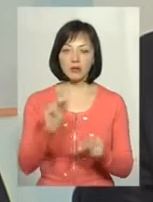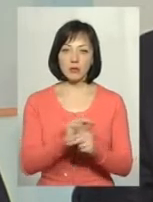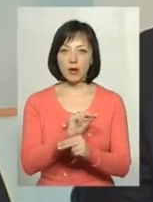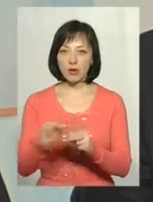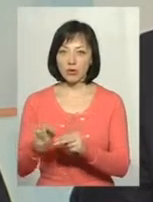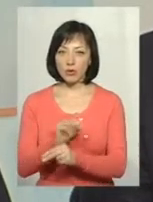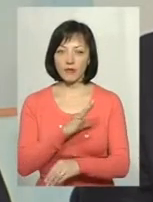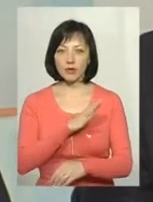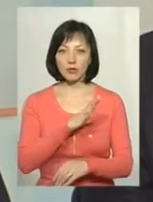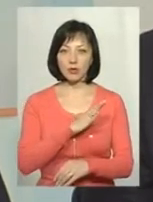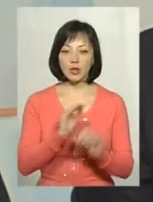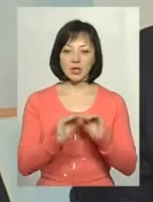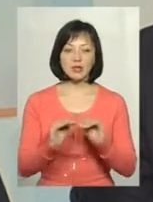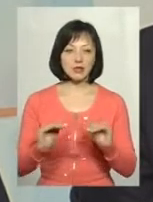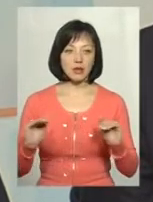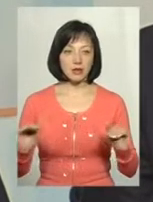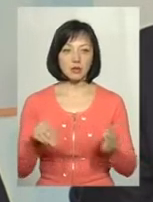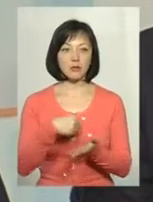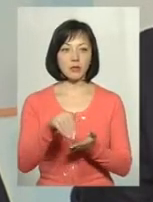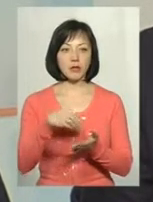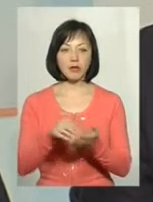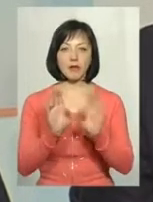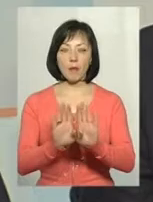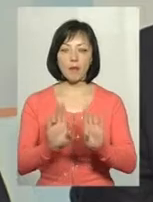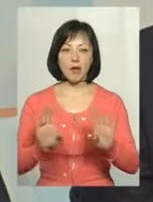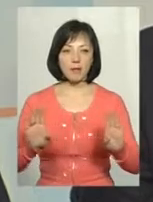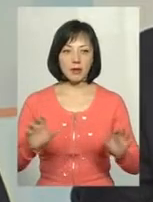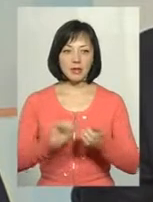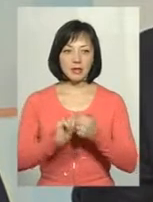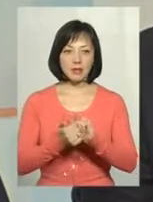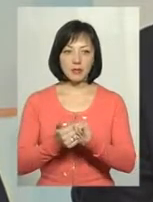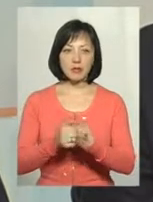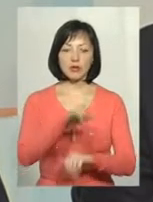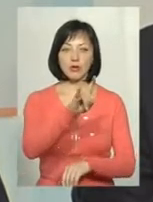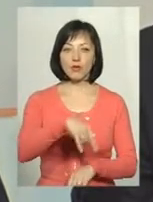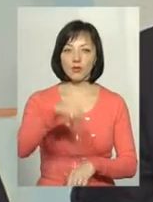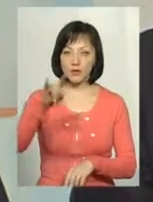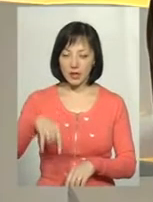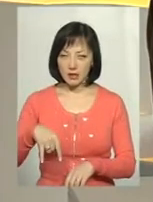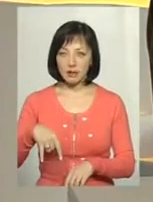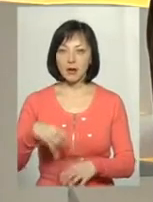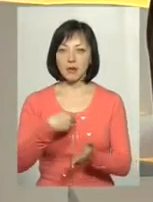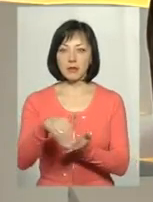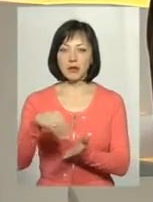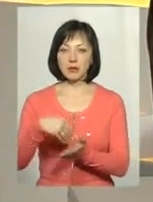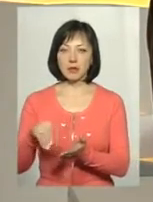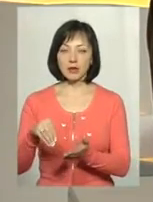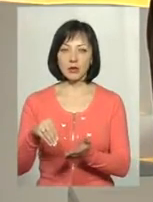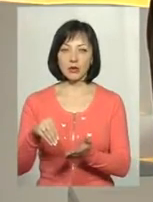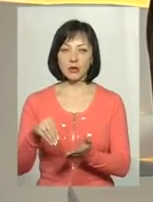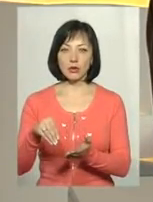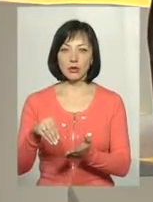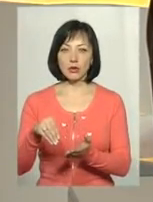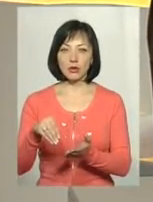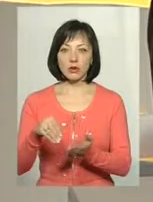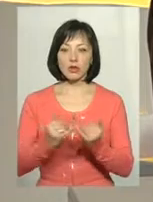було садиків, придбано меблі, замінено вікна, придбано, так як я був озвучував,